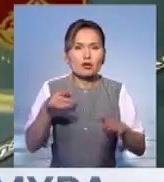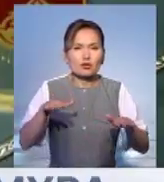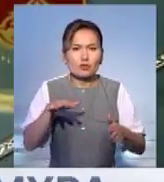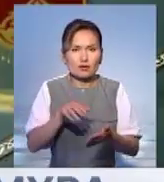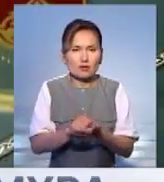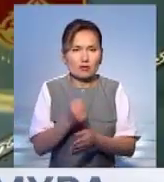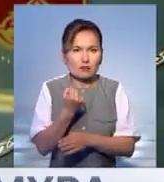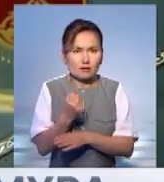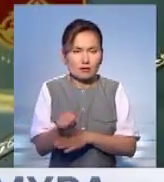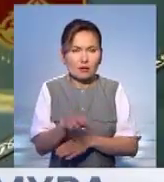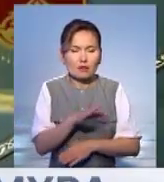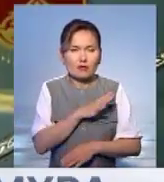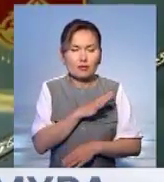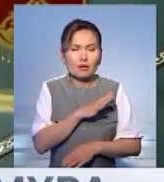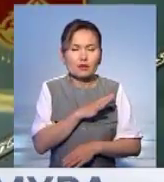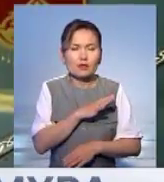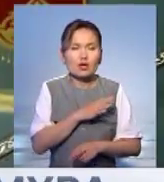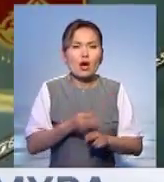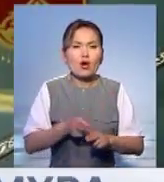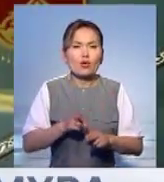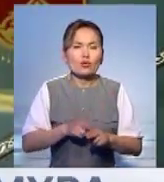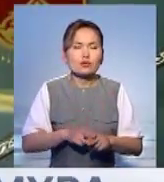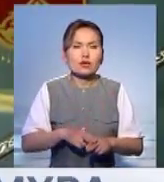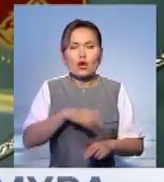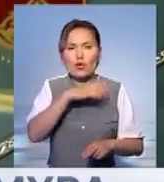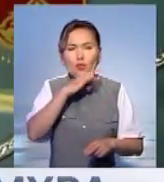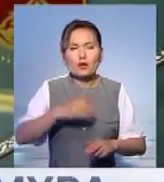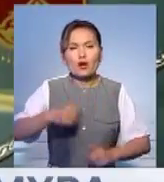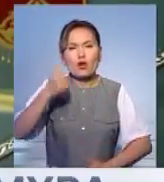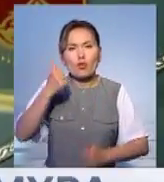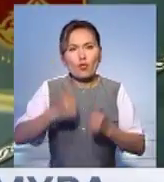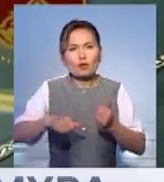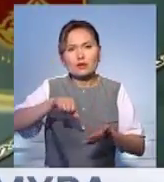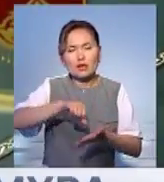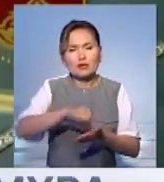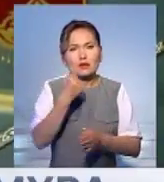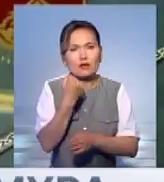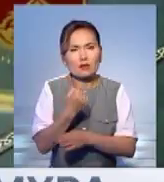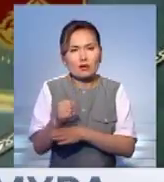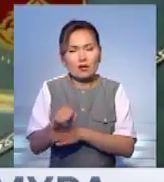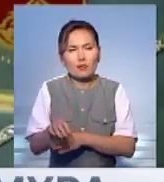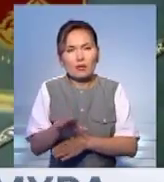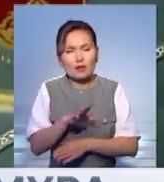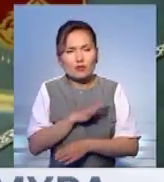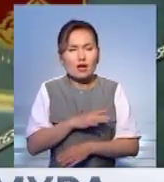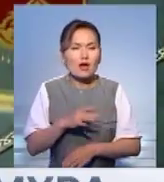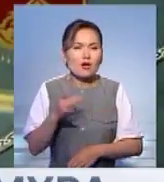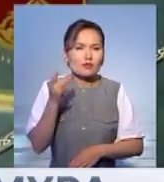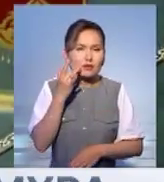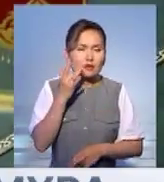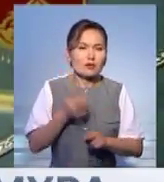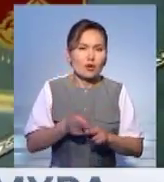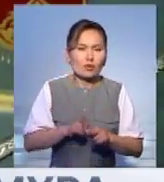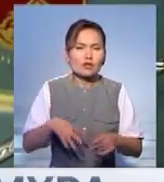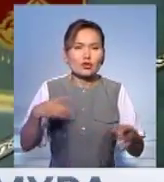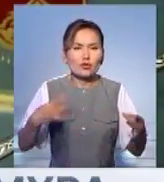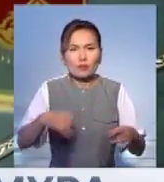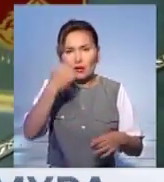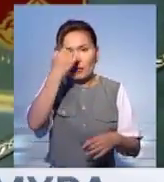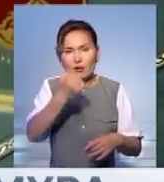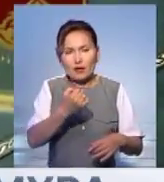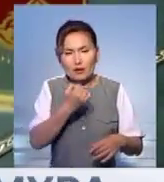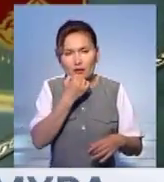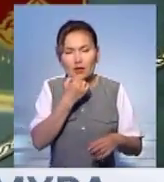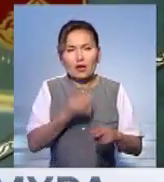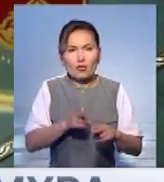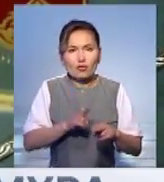жүлдегерімін. Нұрғиса атамыздың атындағы конкурс, Нұрғиса Тілендиев атындағы сол конкурстан үздік домбырашы номинациясын жеңіп алдық. Аллаға шүкір,